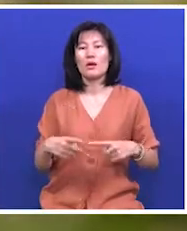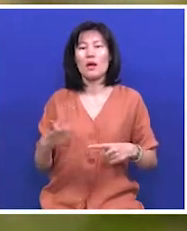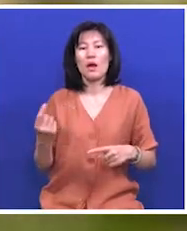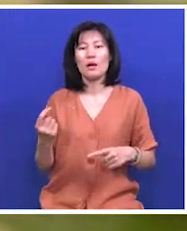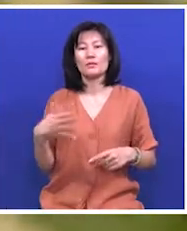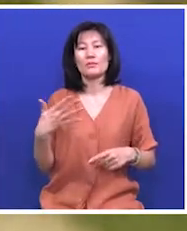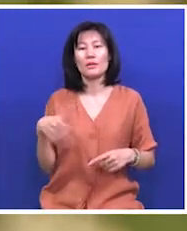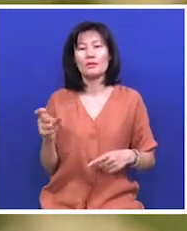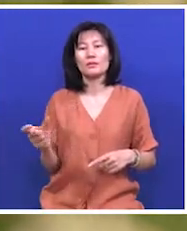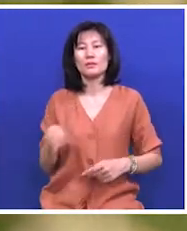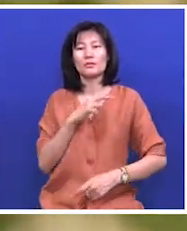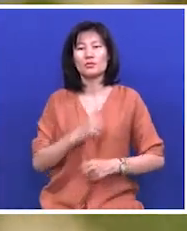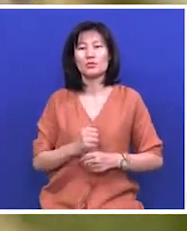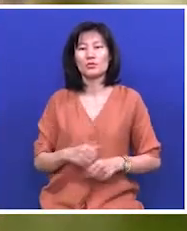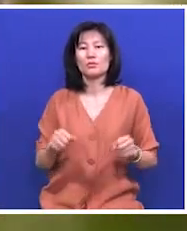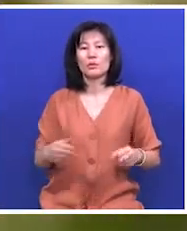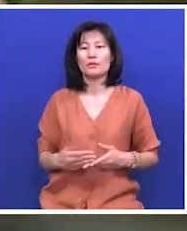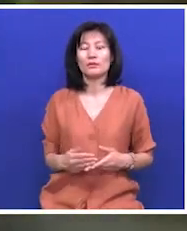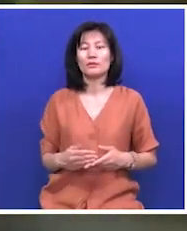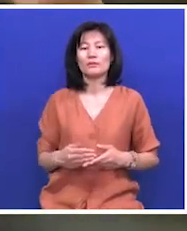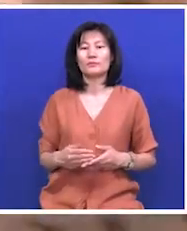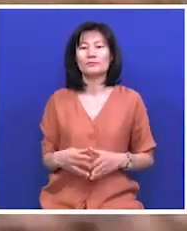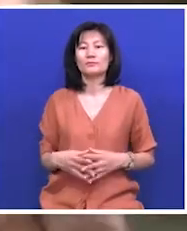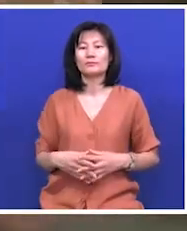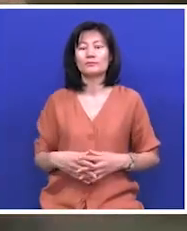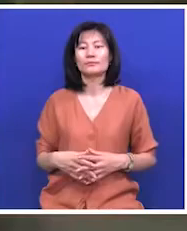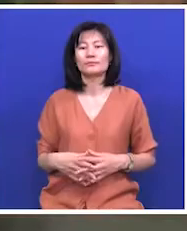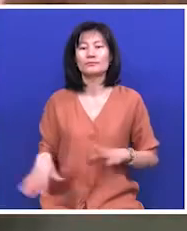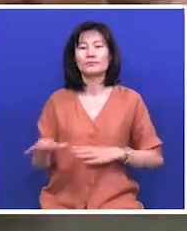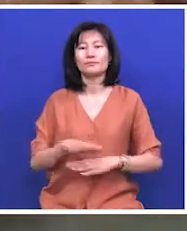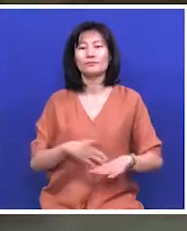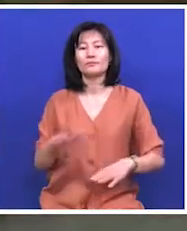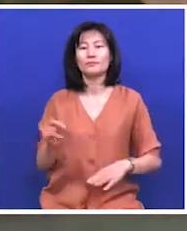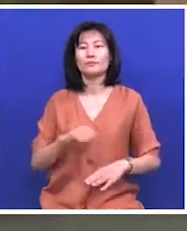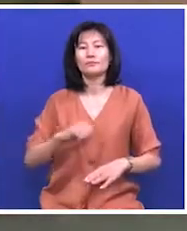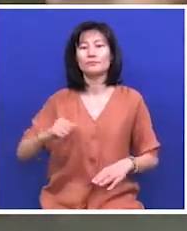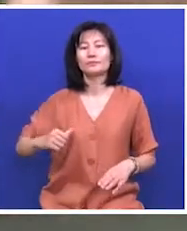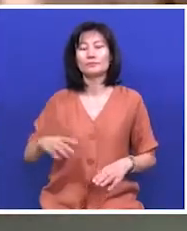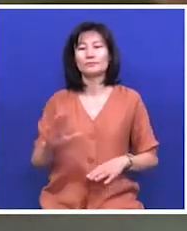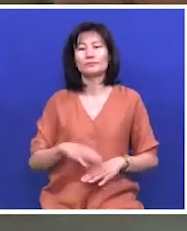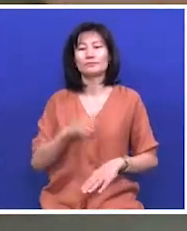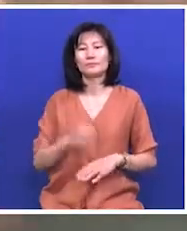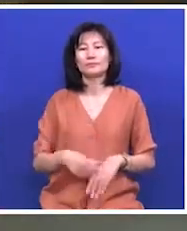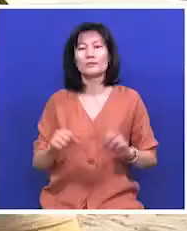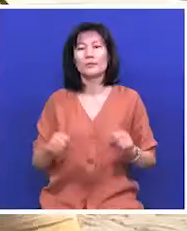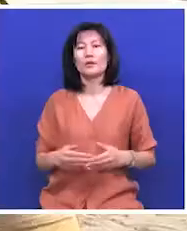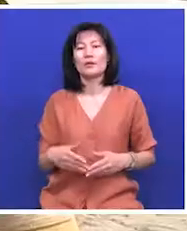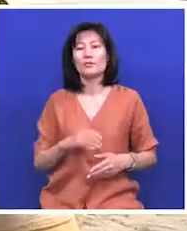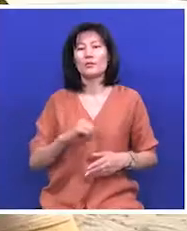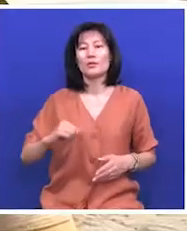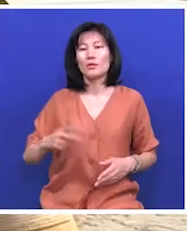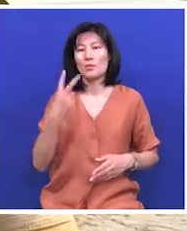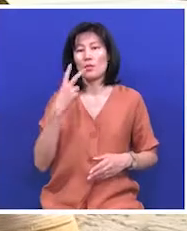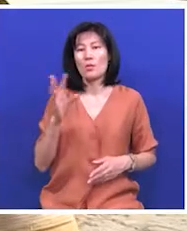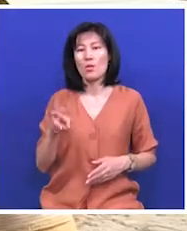әр үйде кемінде 5 адамнан жұмыс жасап отыр. Сол үшін оның бәрі елдің өзі, халықтың бәрі өзі істеп отыр.